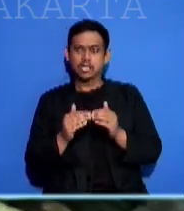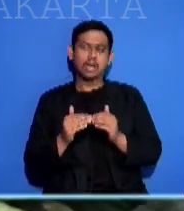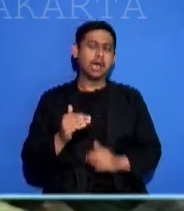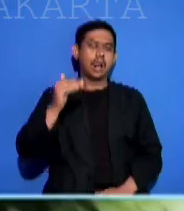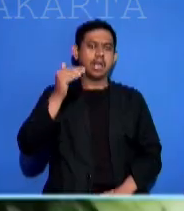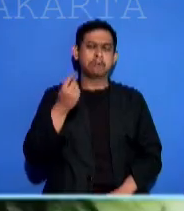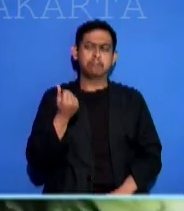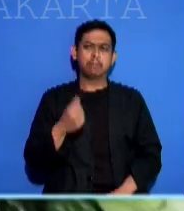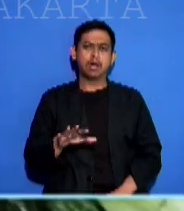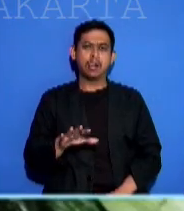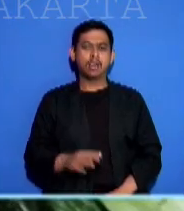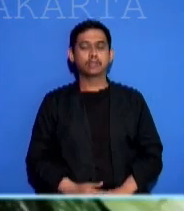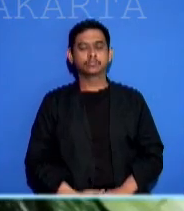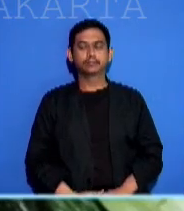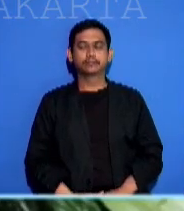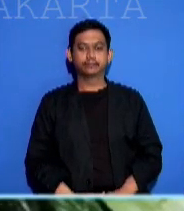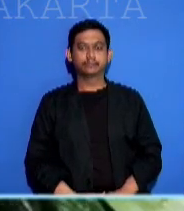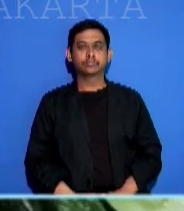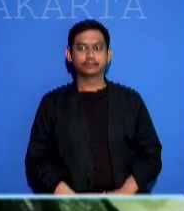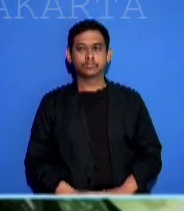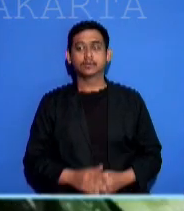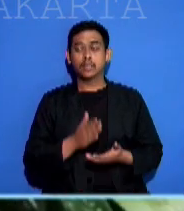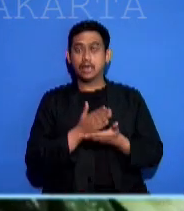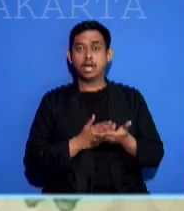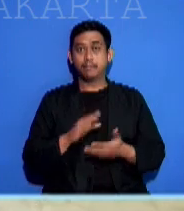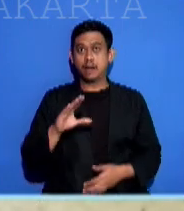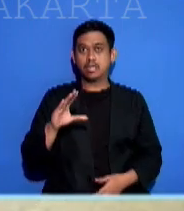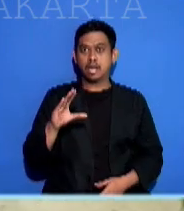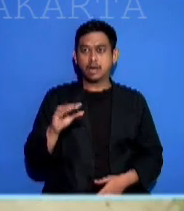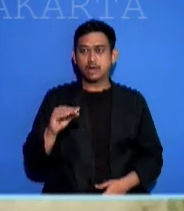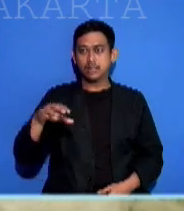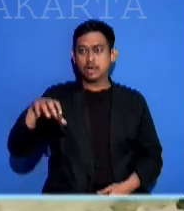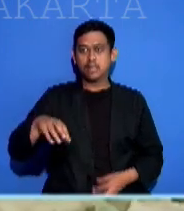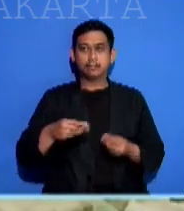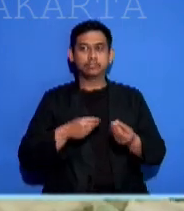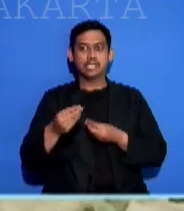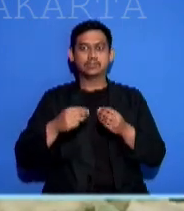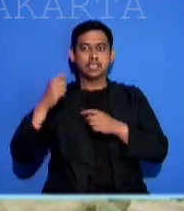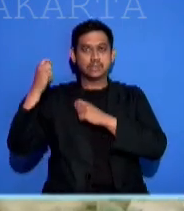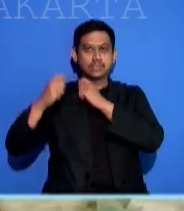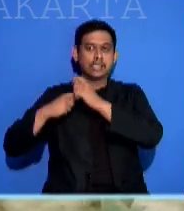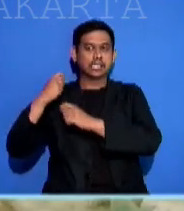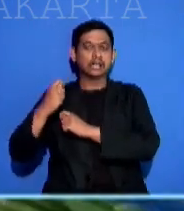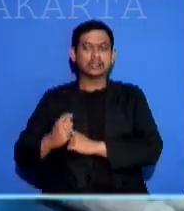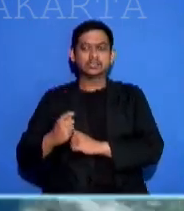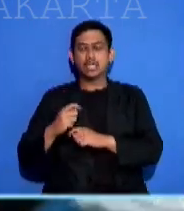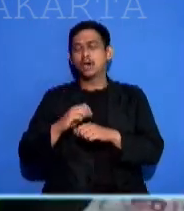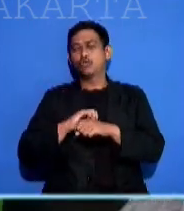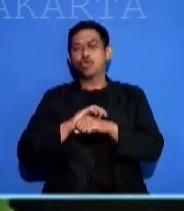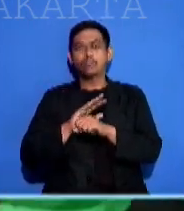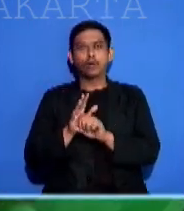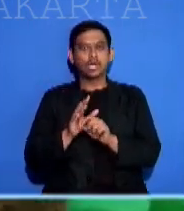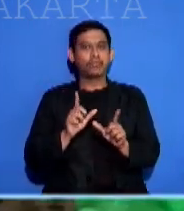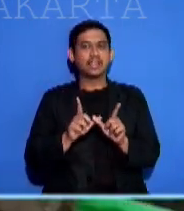kedelai kelangkaan tempe dan tahu terjadi di pasar tradisional wat Daerah Istimewa Yogyakarta sejak beberapa hari terakhir